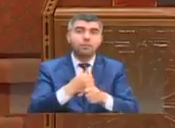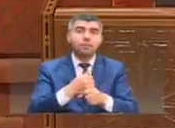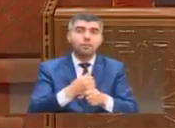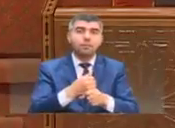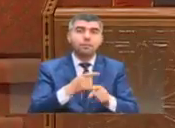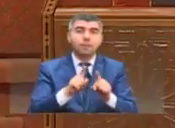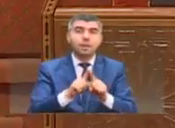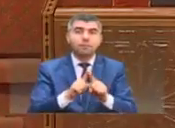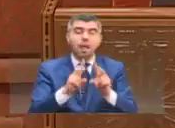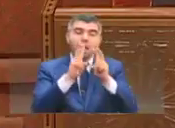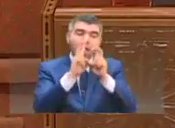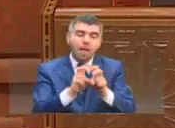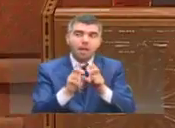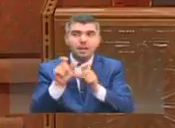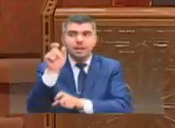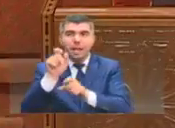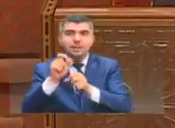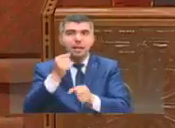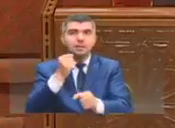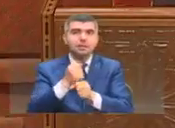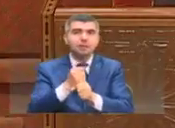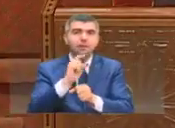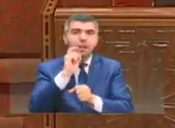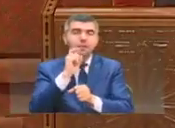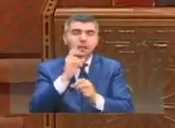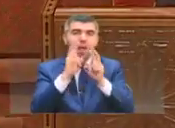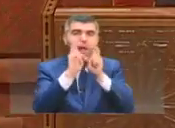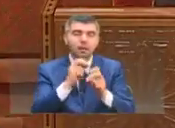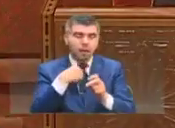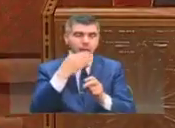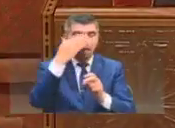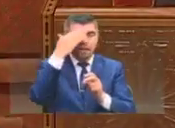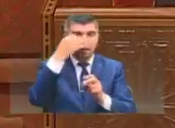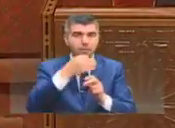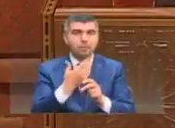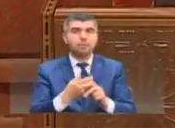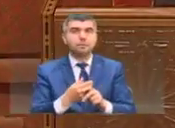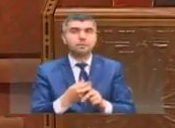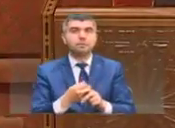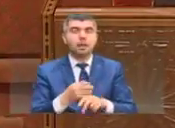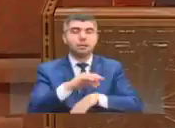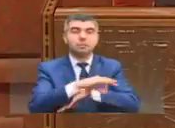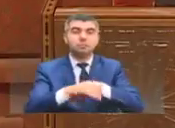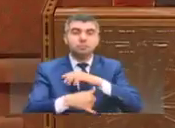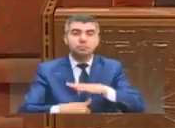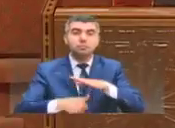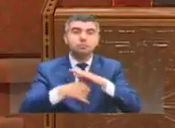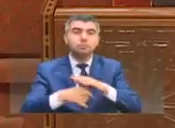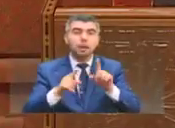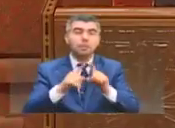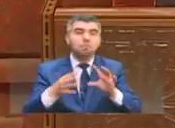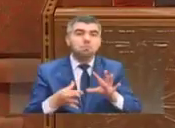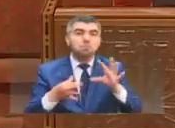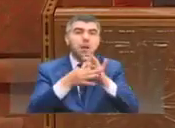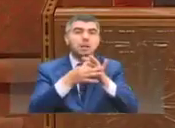دخل بسيط جدا وما كيمكنلهاش حتى تعطي داك النصيب الشهري، لذلك قام المكتب بتعاقد مع البنك الدولي باش